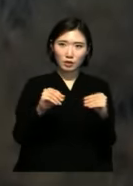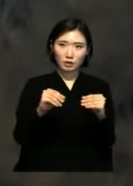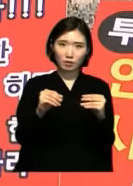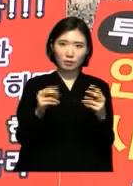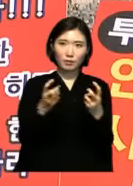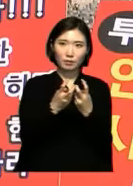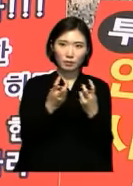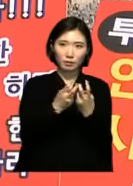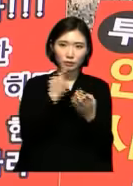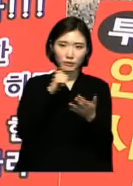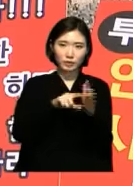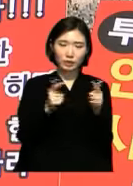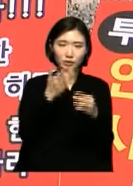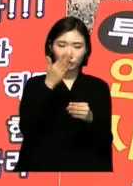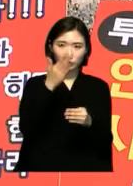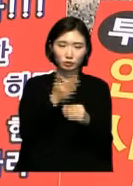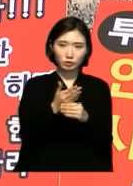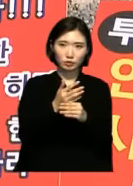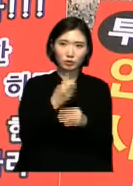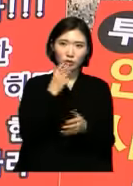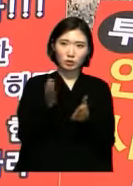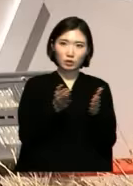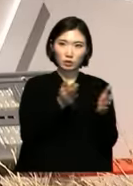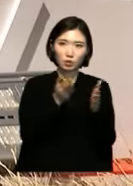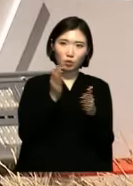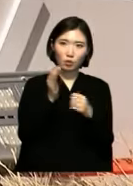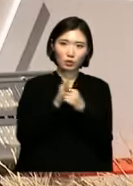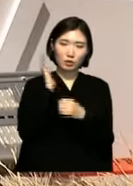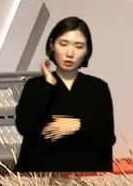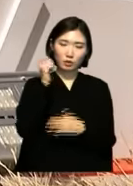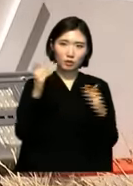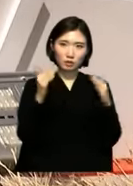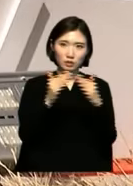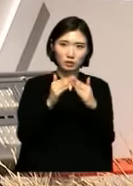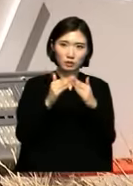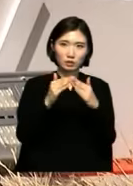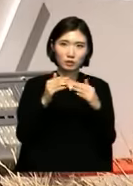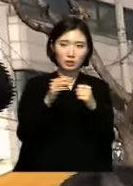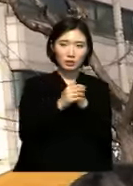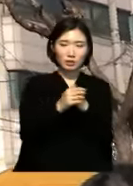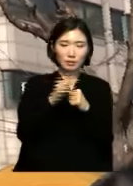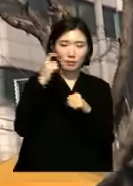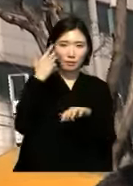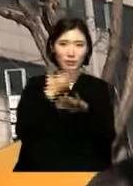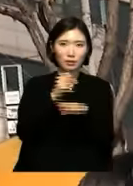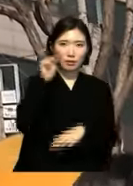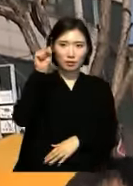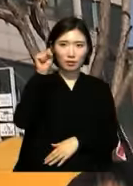가운데 염색조합 측은 경기도와 청와대 앞 집회까지 검토하는 등 반발